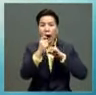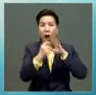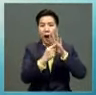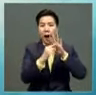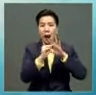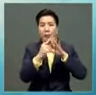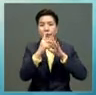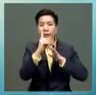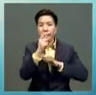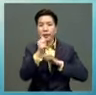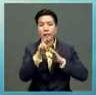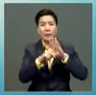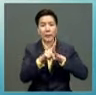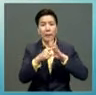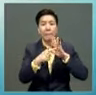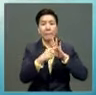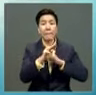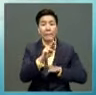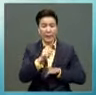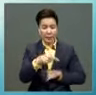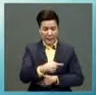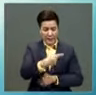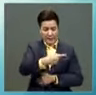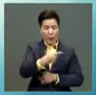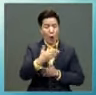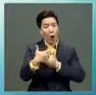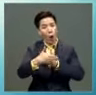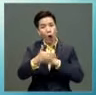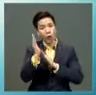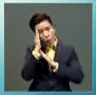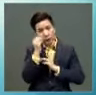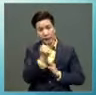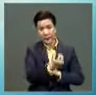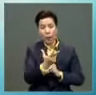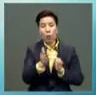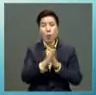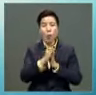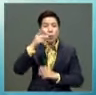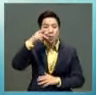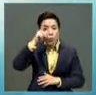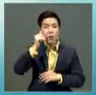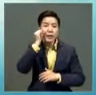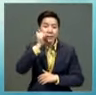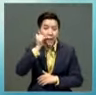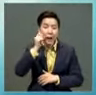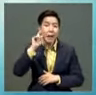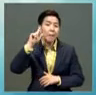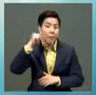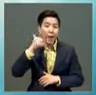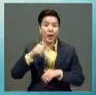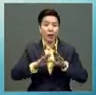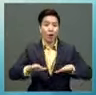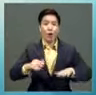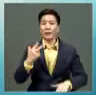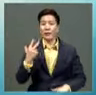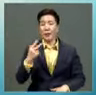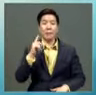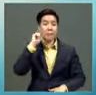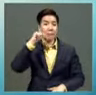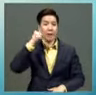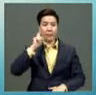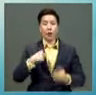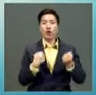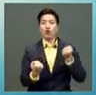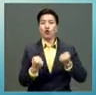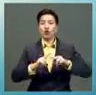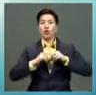ลักษณะบ้านพักเป็นบ้านชั้นเดียวจำนวน3ห้องนอนอาศัยรวมกับปู่ย่า มารดาและน้องสาวอีก3คนมารดาจะเป็นผู้ที่ขับ